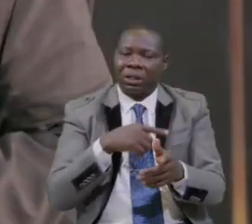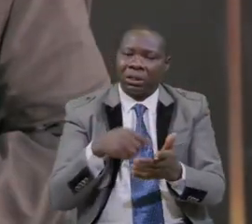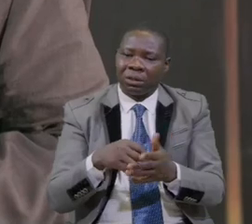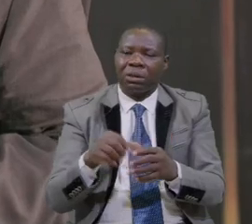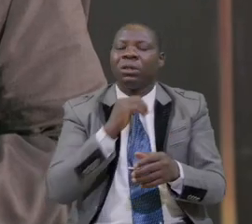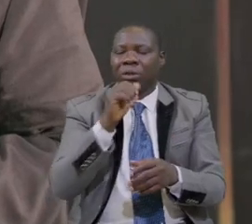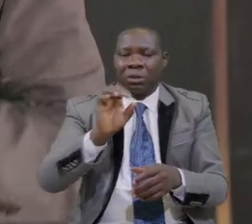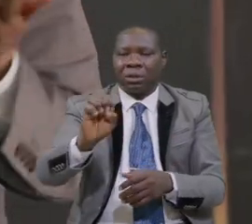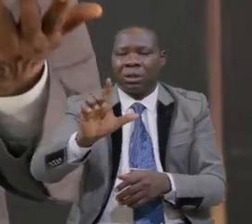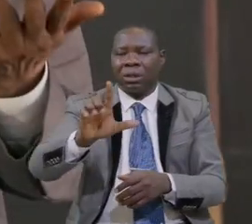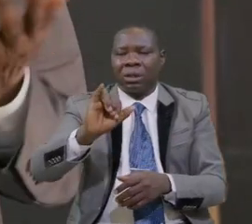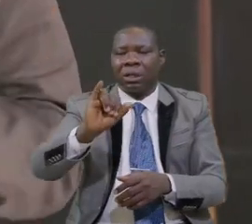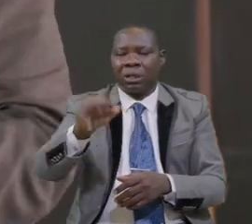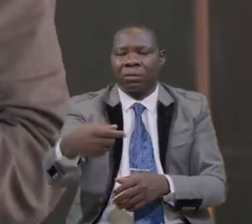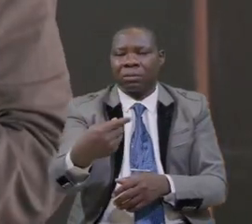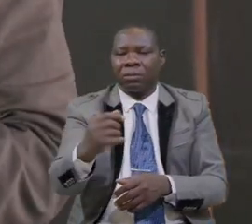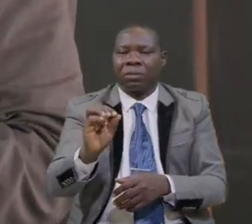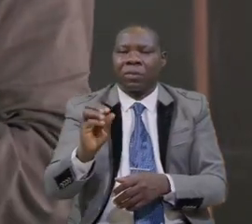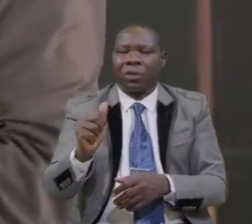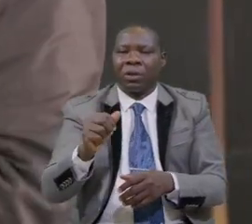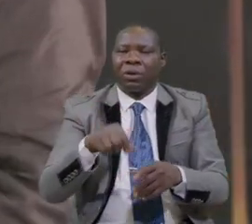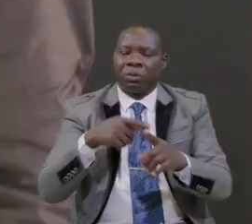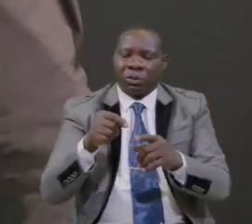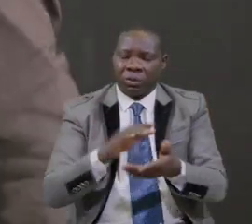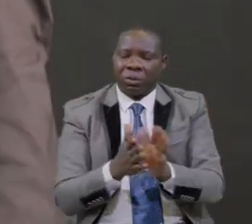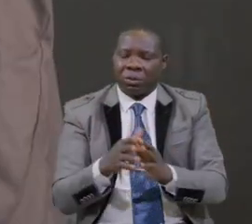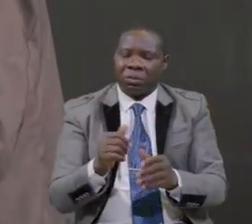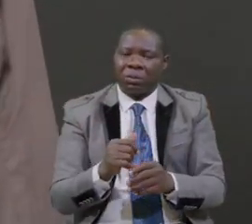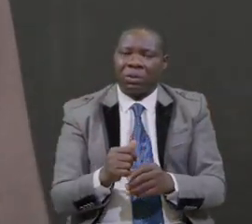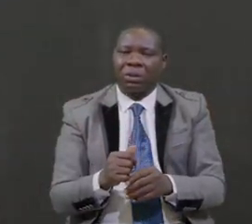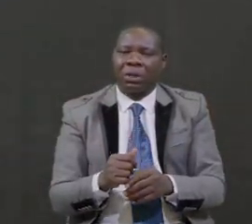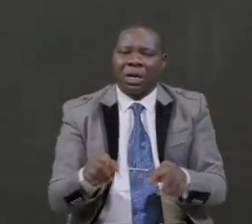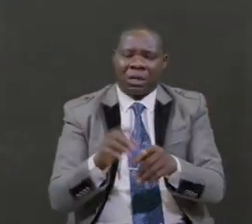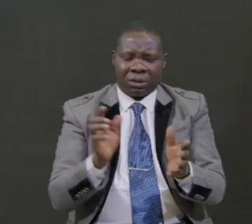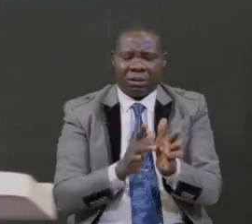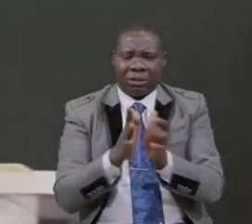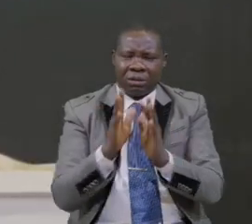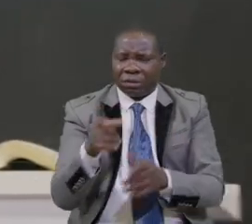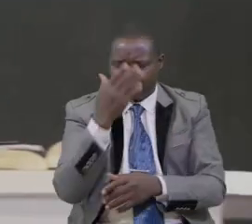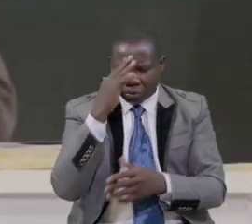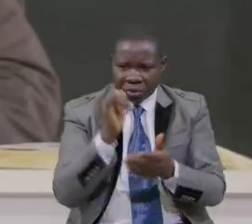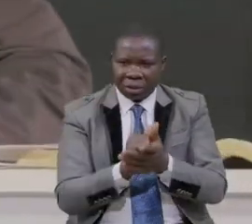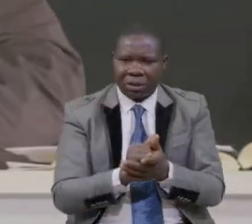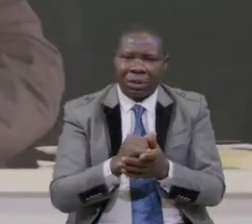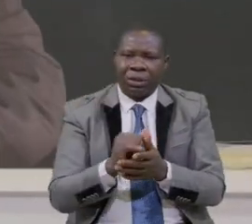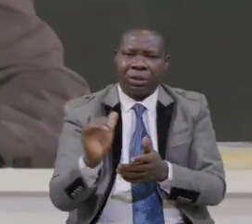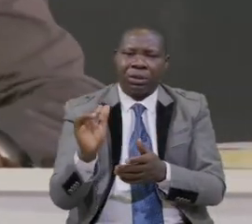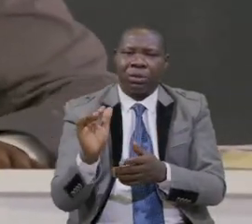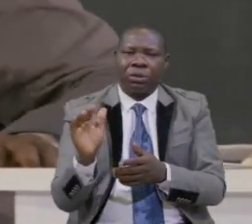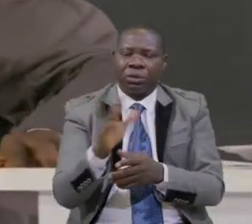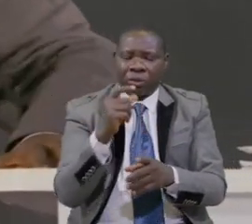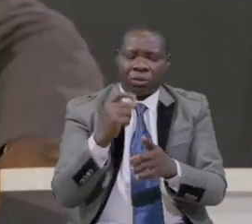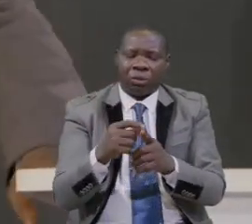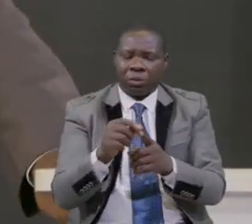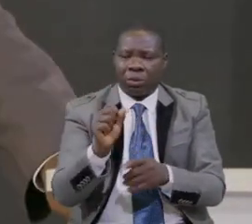Quand vous devenez un vrai leader, même en tant que chrétien, très chrétien, tu sais que tes paroles doivent avoir de